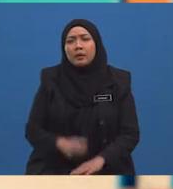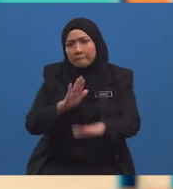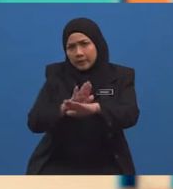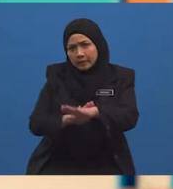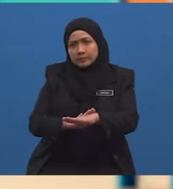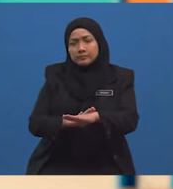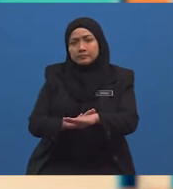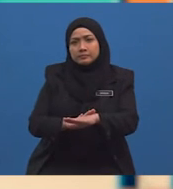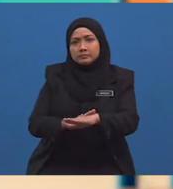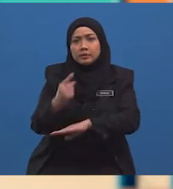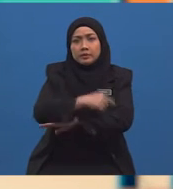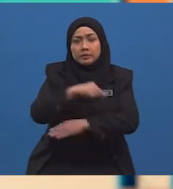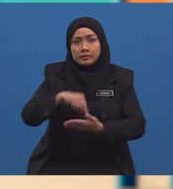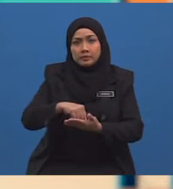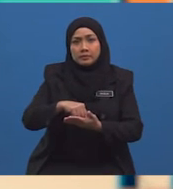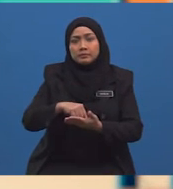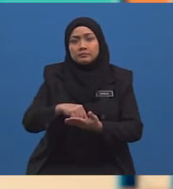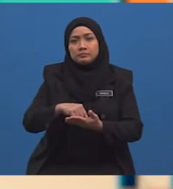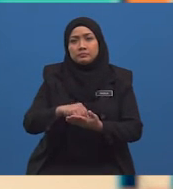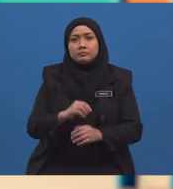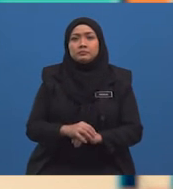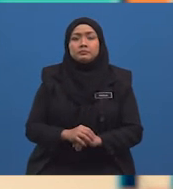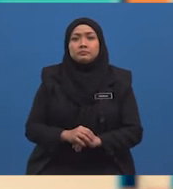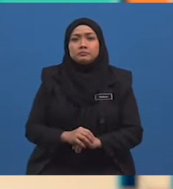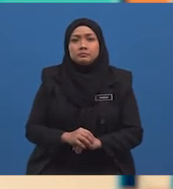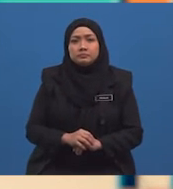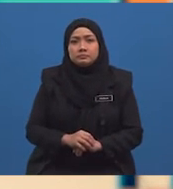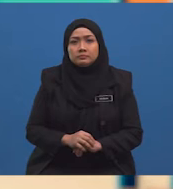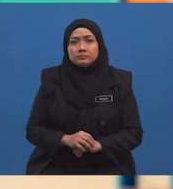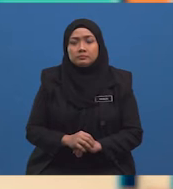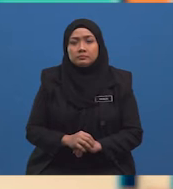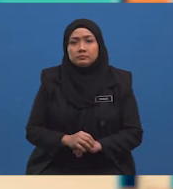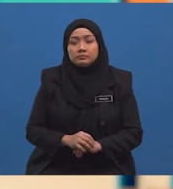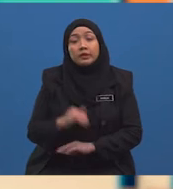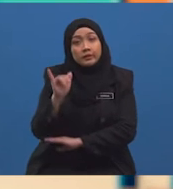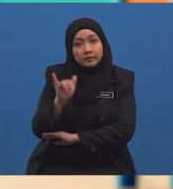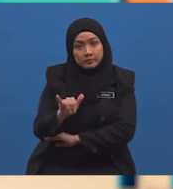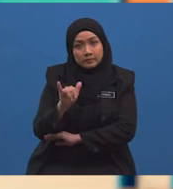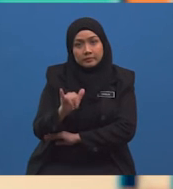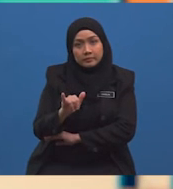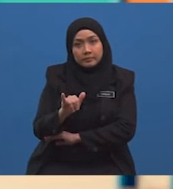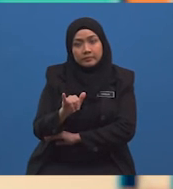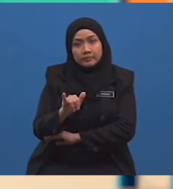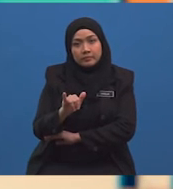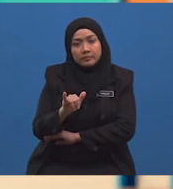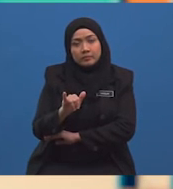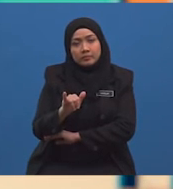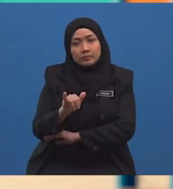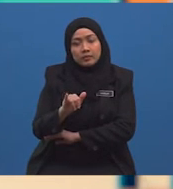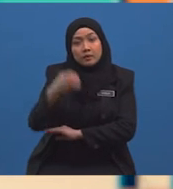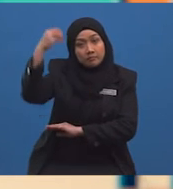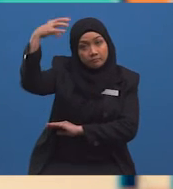Matahari merupakan bintang yang memang tidak asing lagi untuk kita. Ya, tanpa disedari,